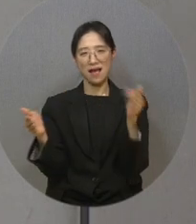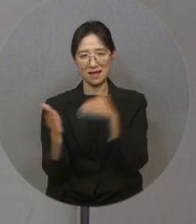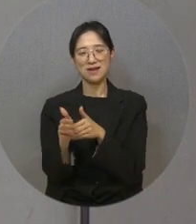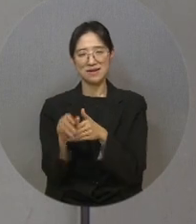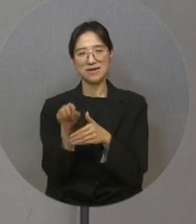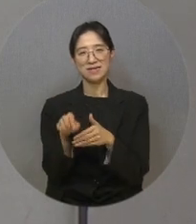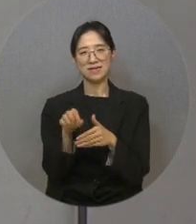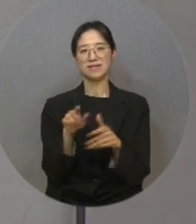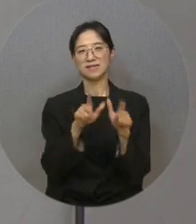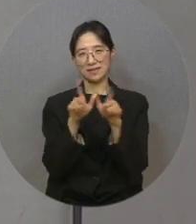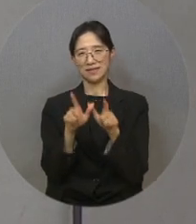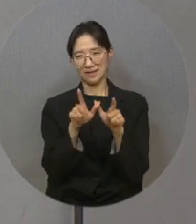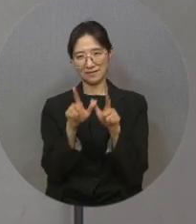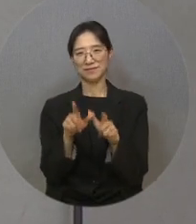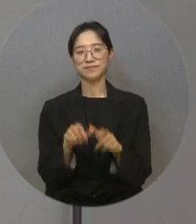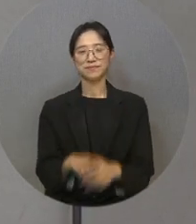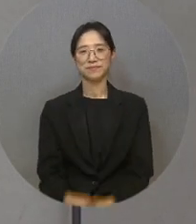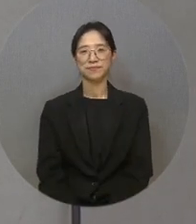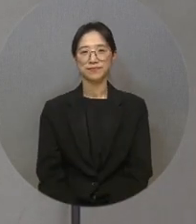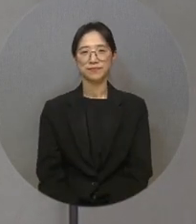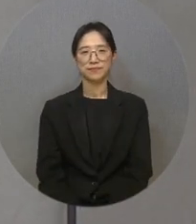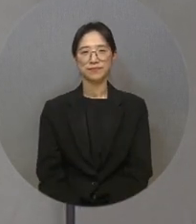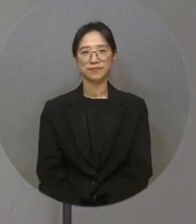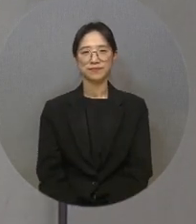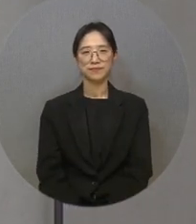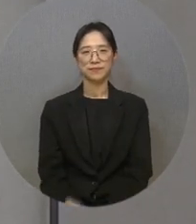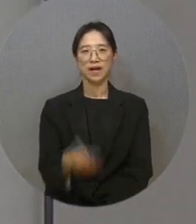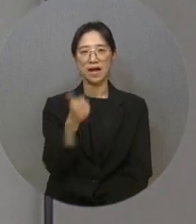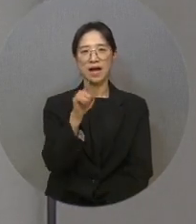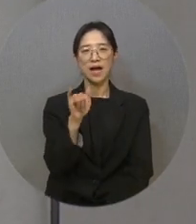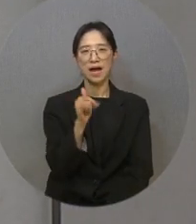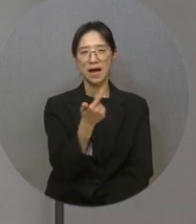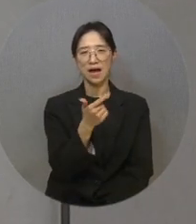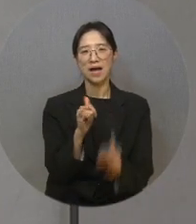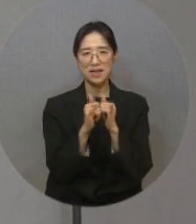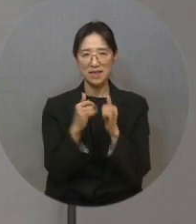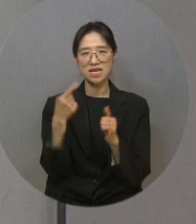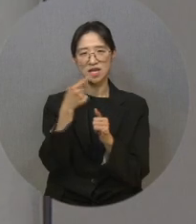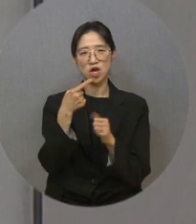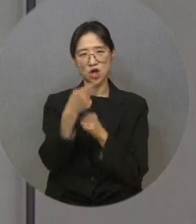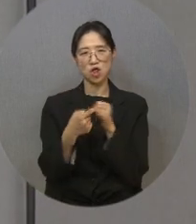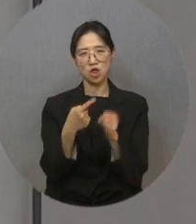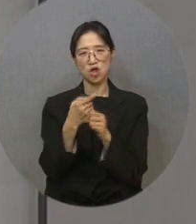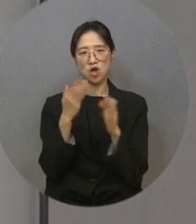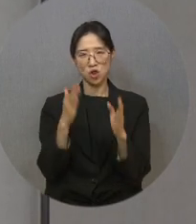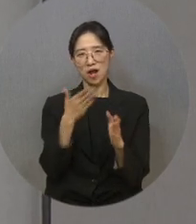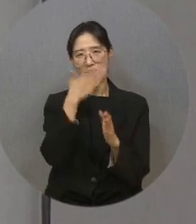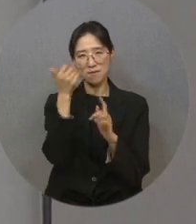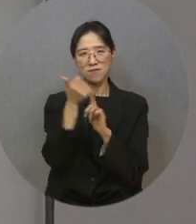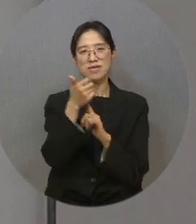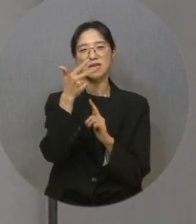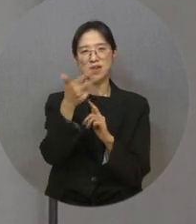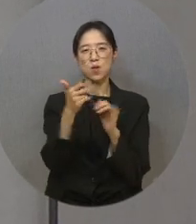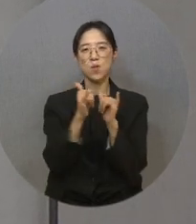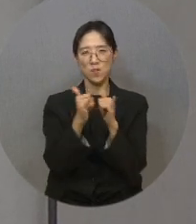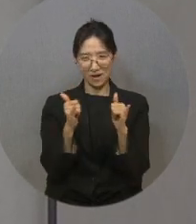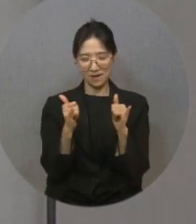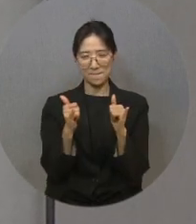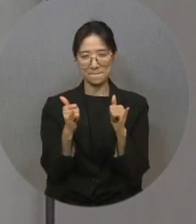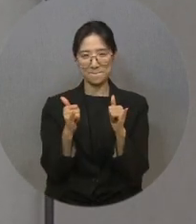전에 생활을 하게 됐습니다. 한인 천년 동안 한인 할아버지 일곱 분이